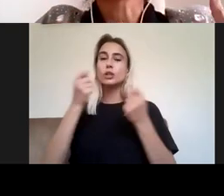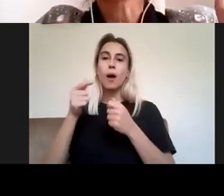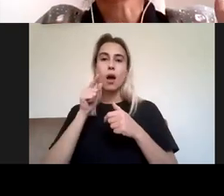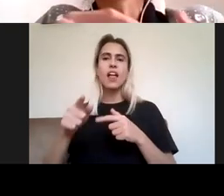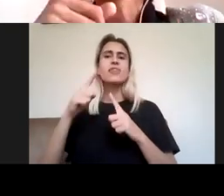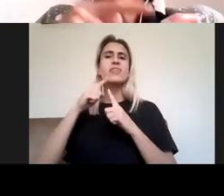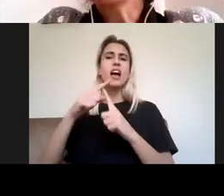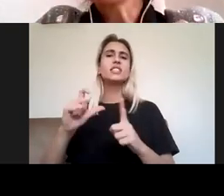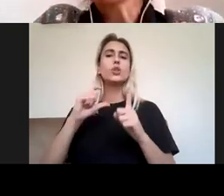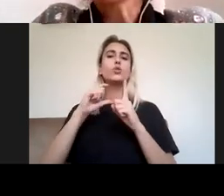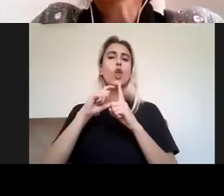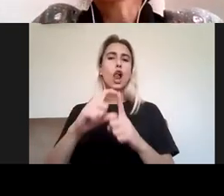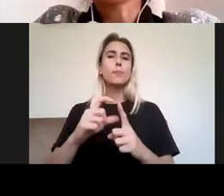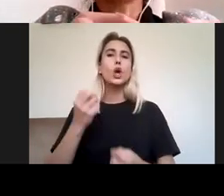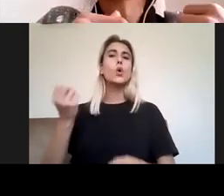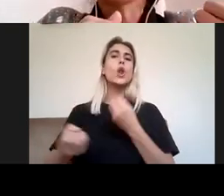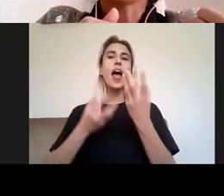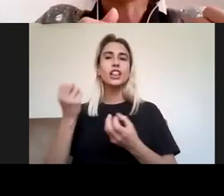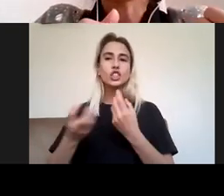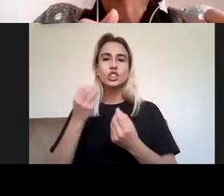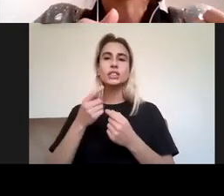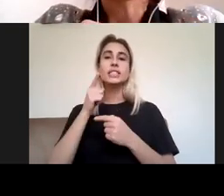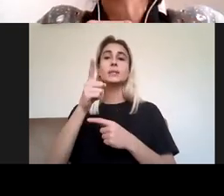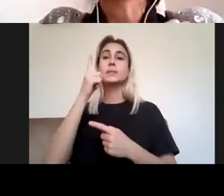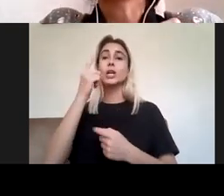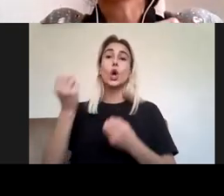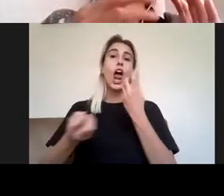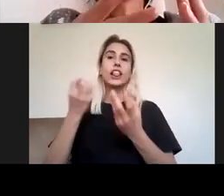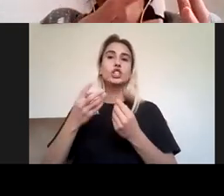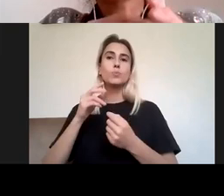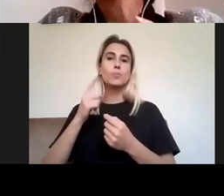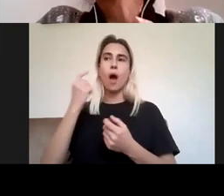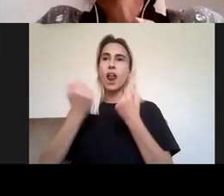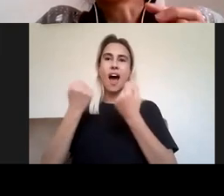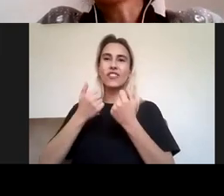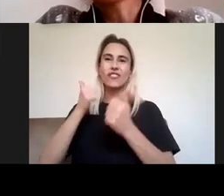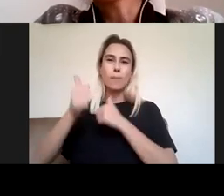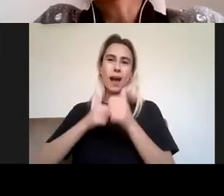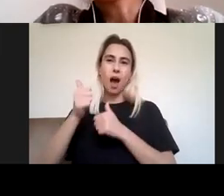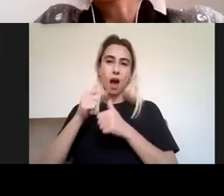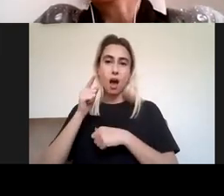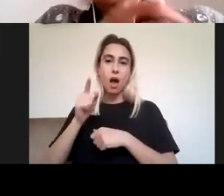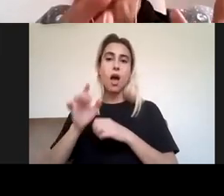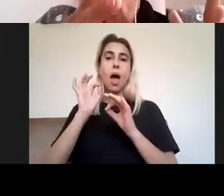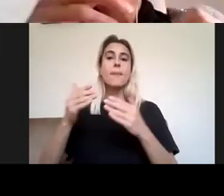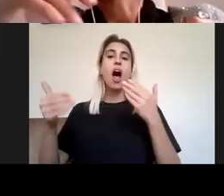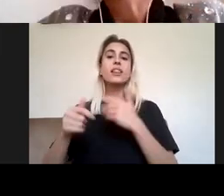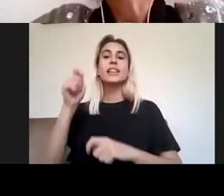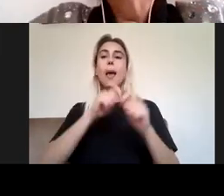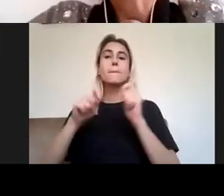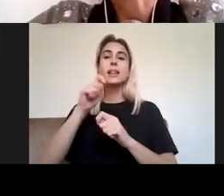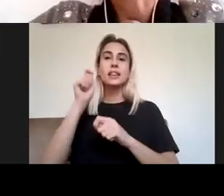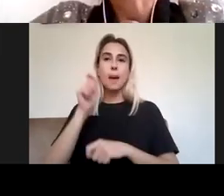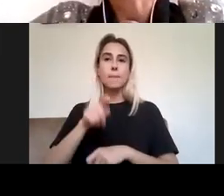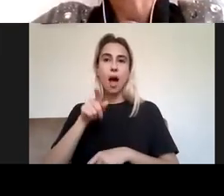taksiler, dolmuşlar, üreticiler. Bu arada tabii işin üretici boyutu da var. Araç üreticiler, altyapı yapanlar,